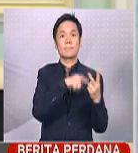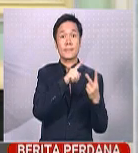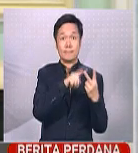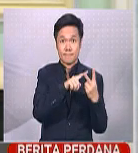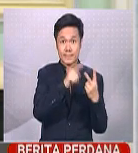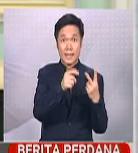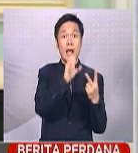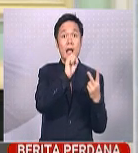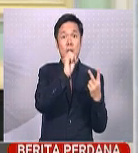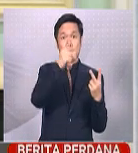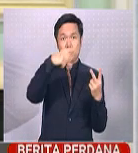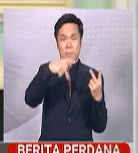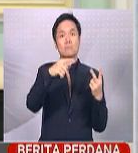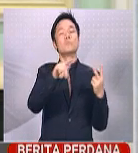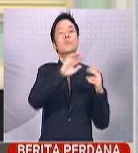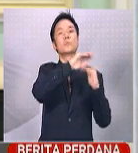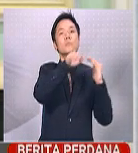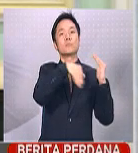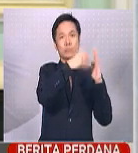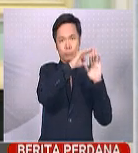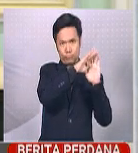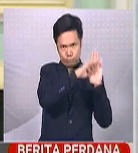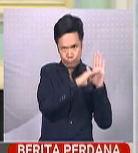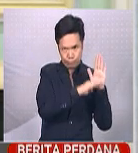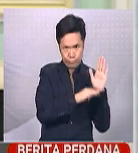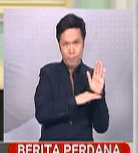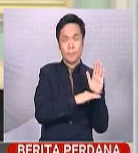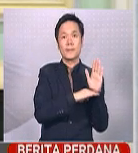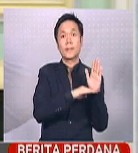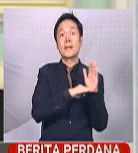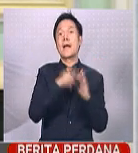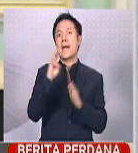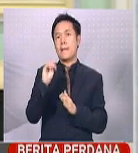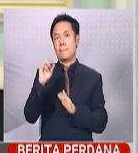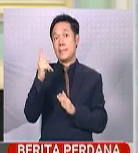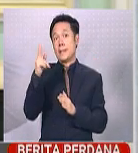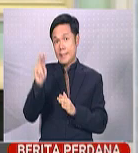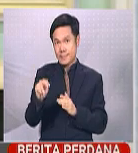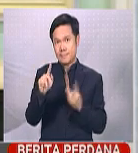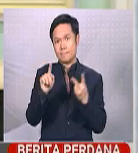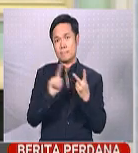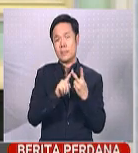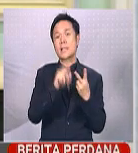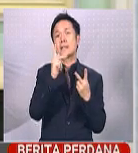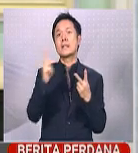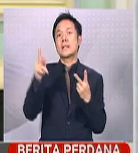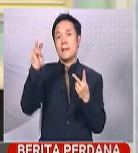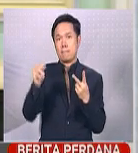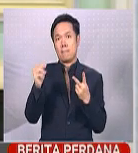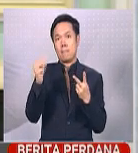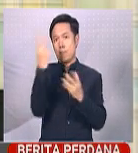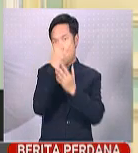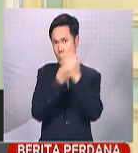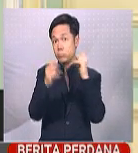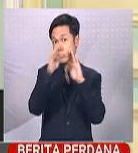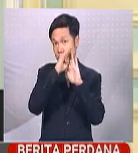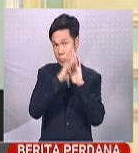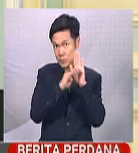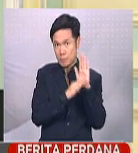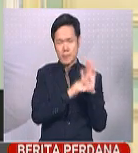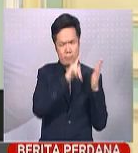juga shopieshop yang lain yang ditetapkan oleh MKN dan juga Keke MP3